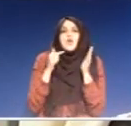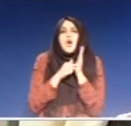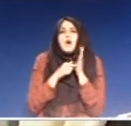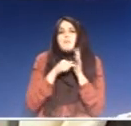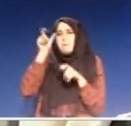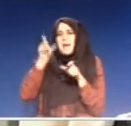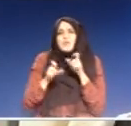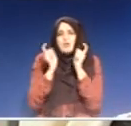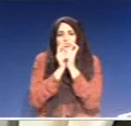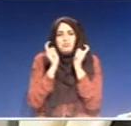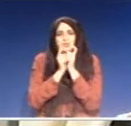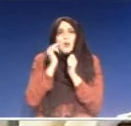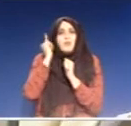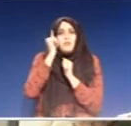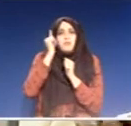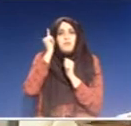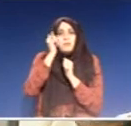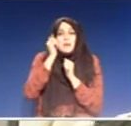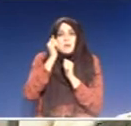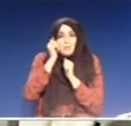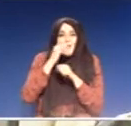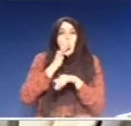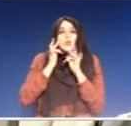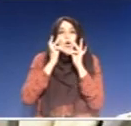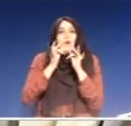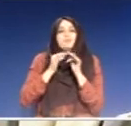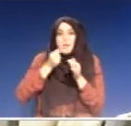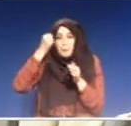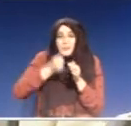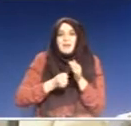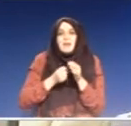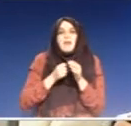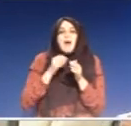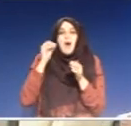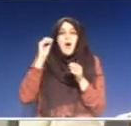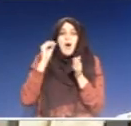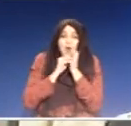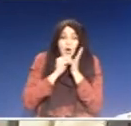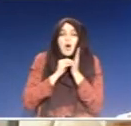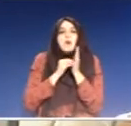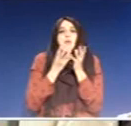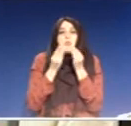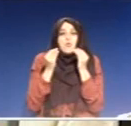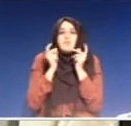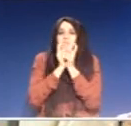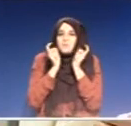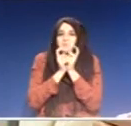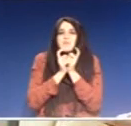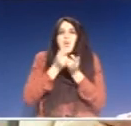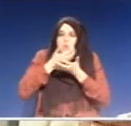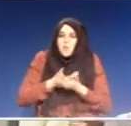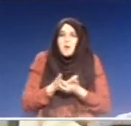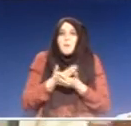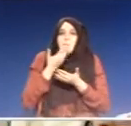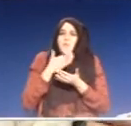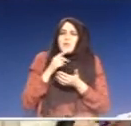الخصوم تزداد والنزاع يتعقد. هذا باختصار لابد أن نستثمر الوقت بشكل ذكي باش نجابوا على الجميع. فيما يتعلق